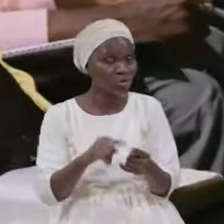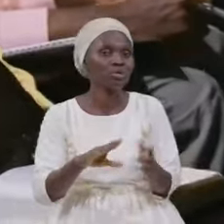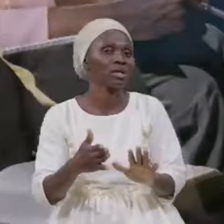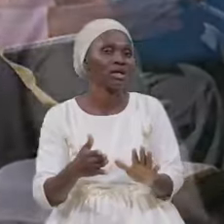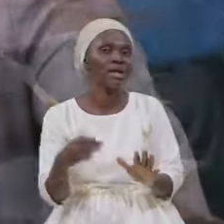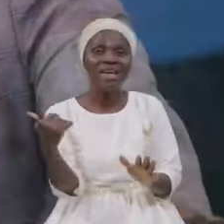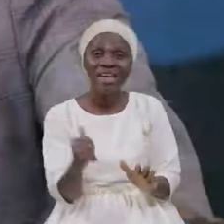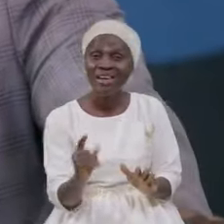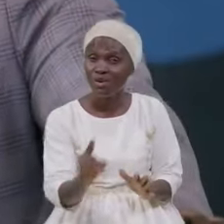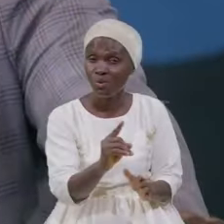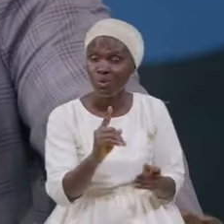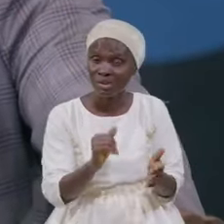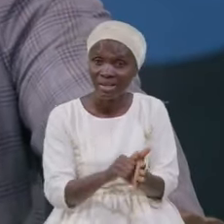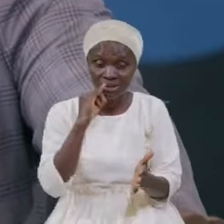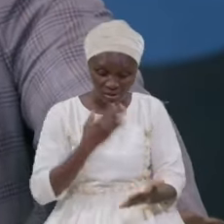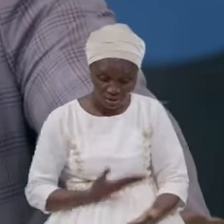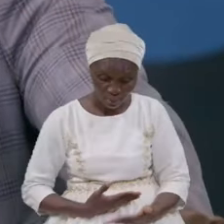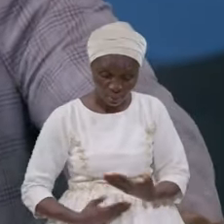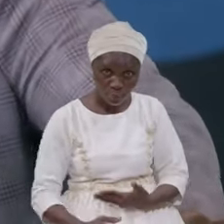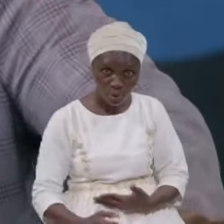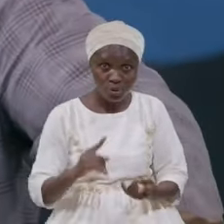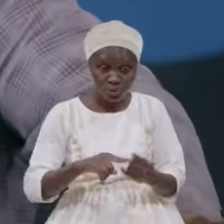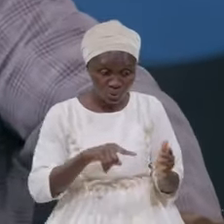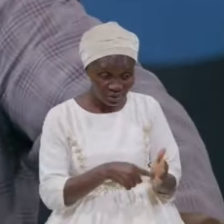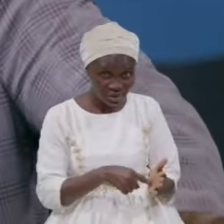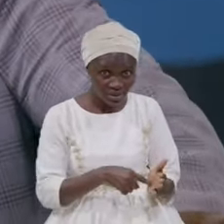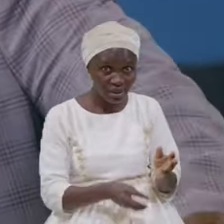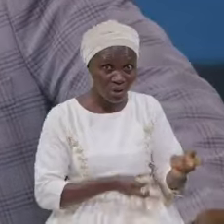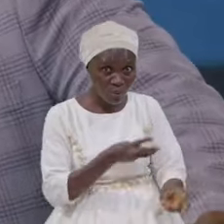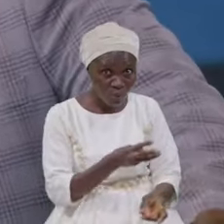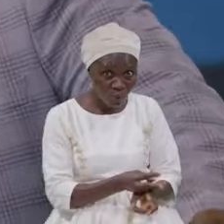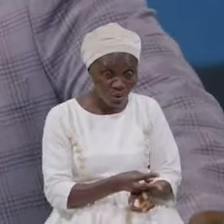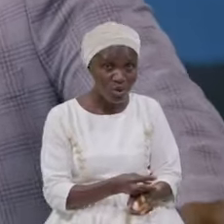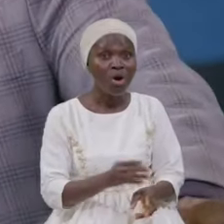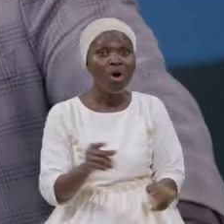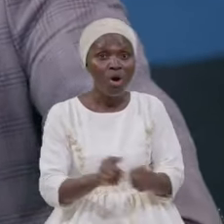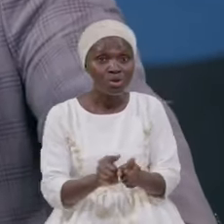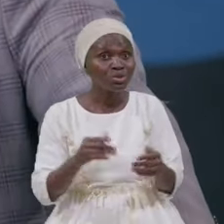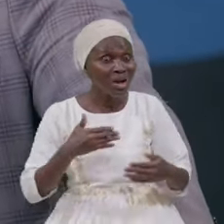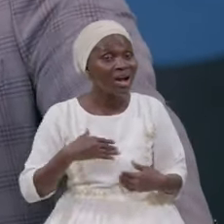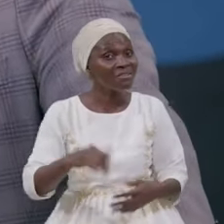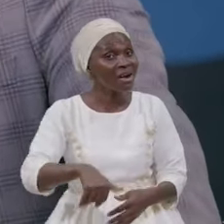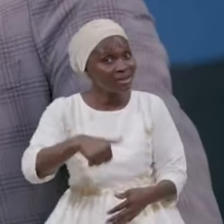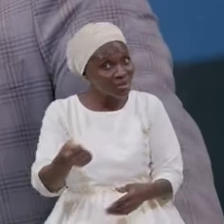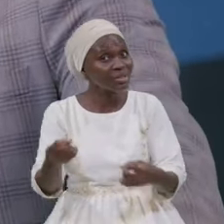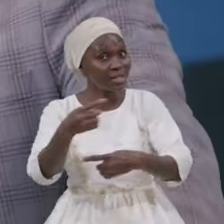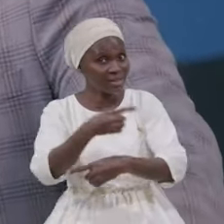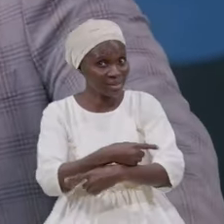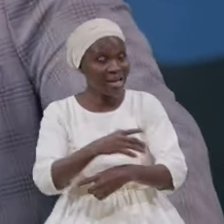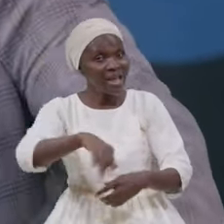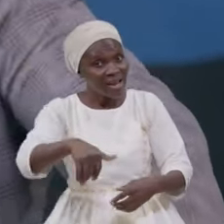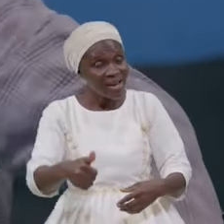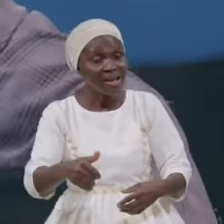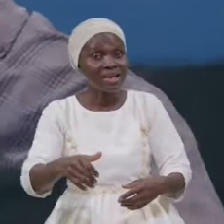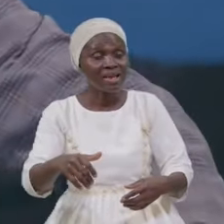Quiconque est né dans ce monde, il y a un autre jour, un jour établi pour la mort. Il est